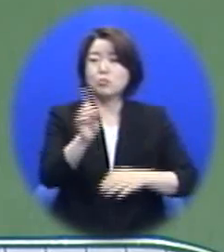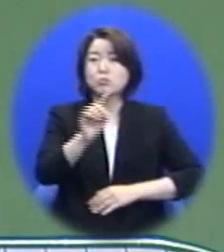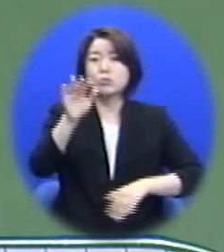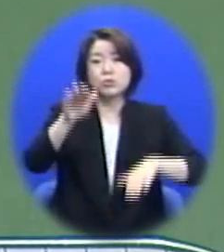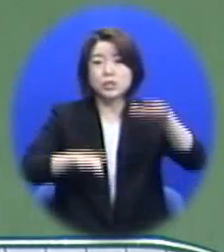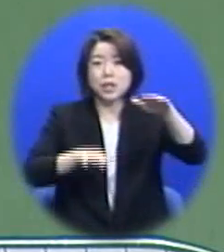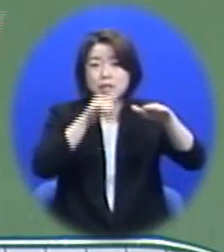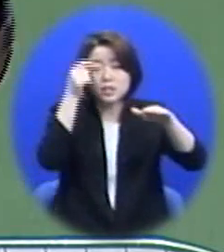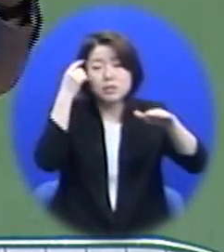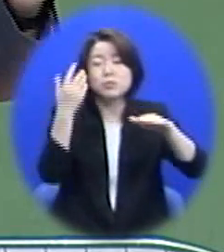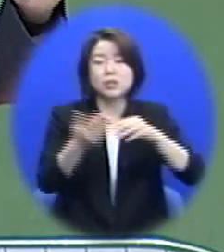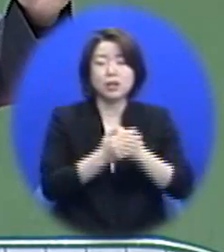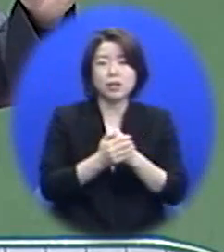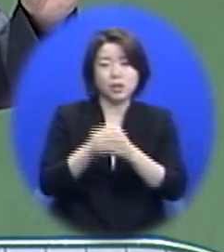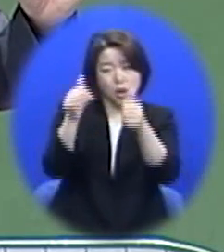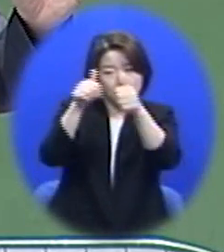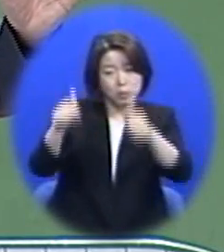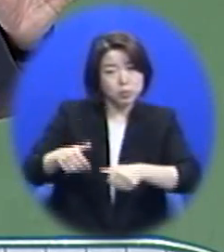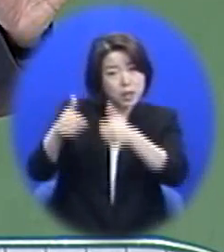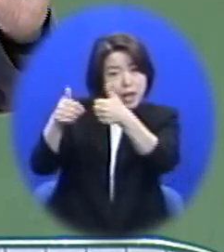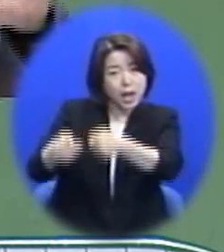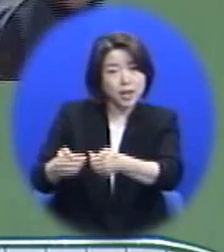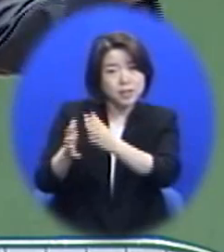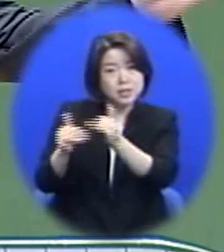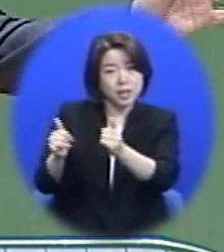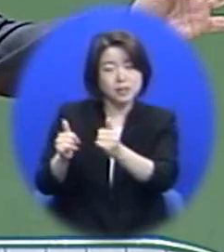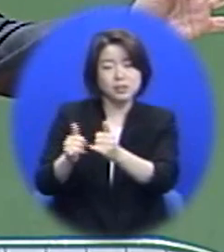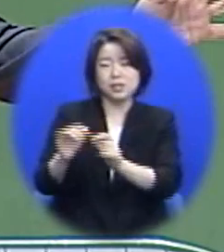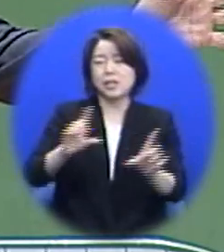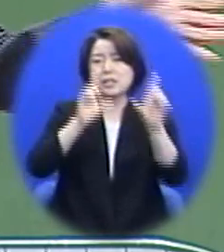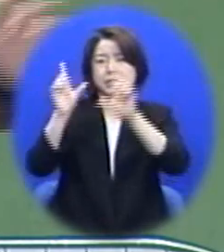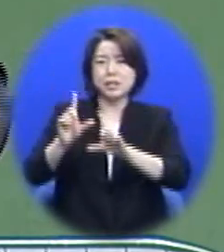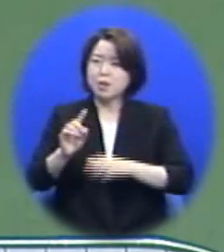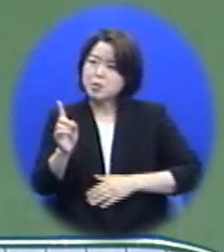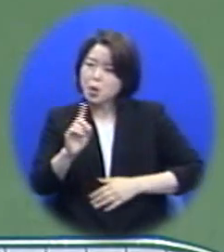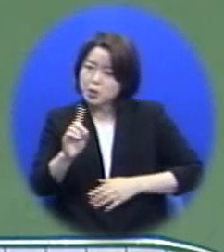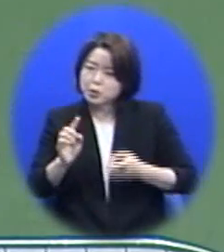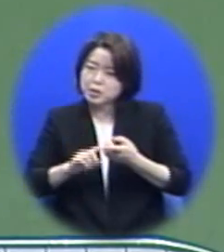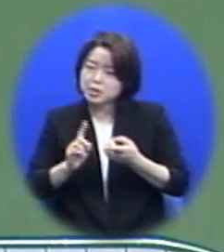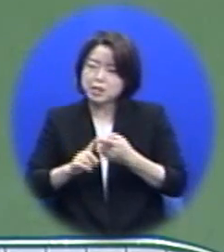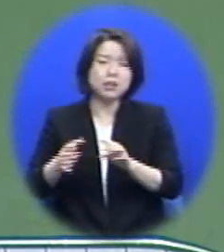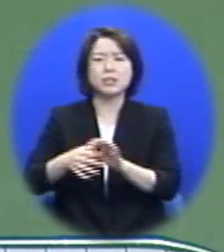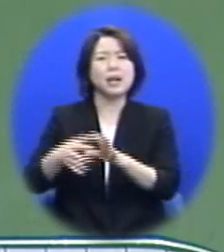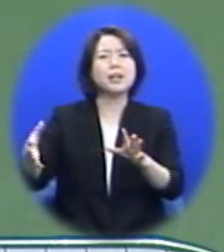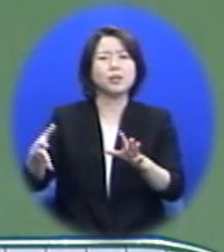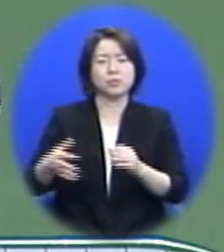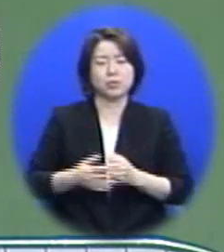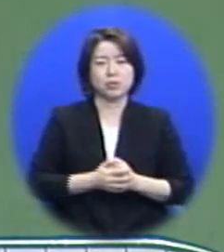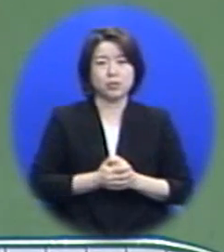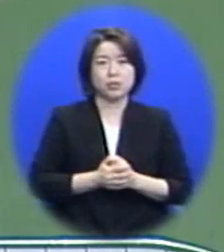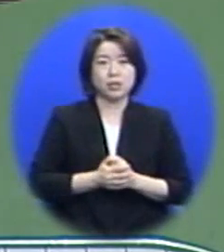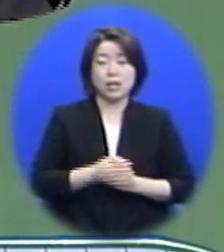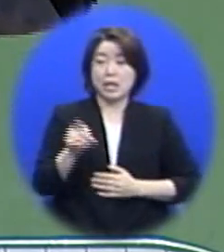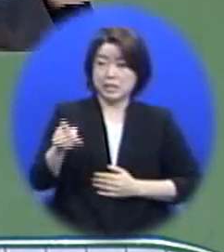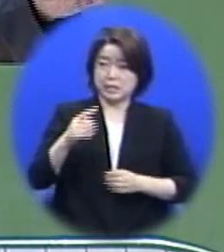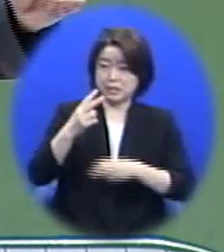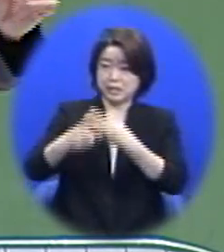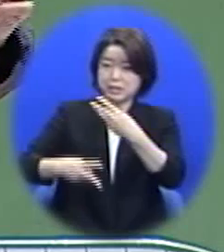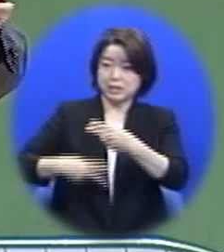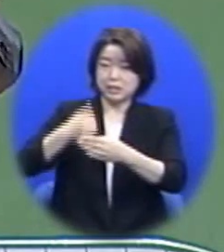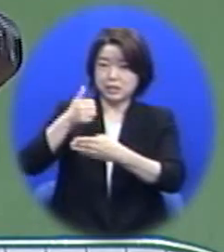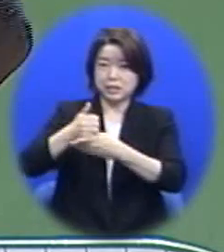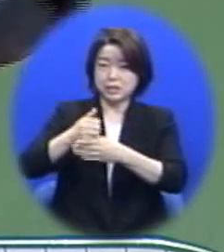있습니까 우상숭배자 삶이 어떠냐에 대해서 별 상관이 없어 그 신을 잘